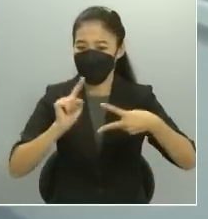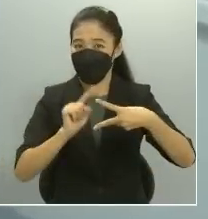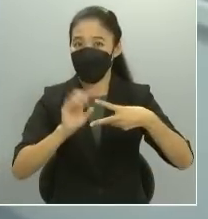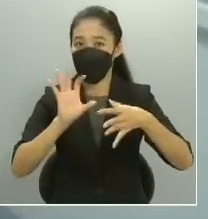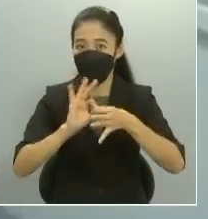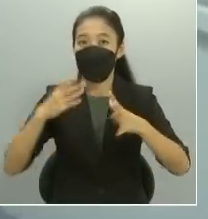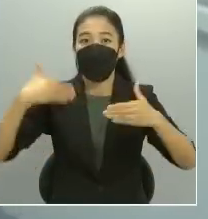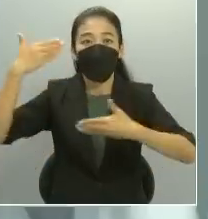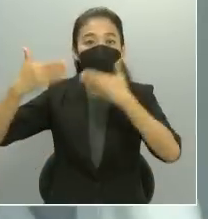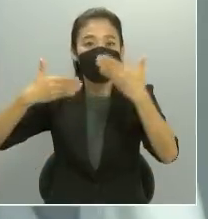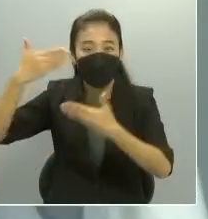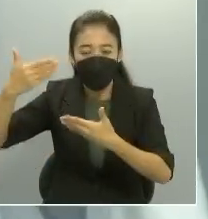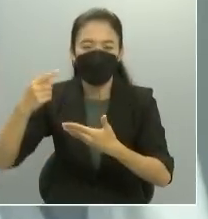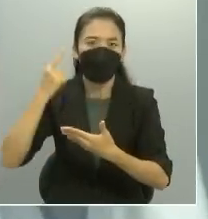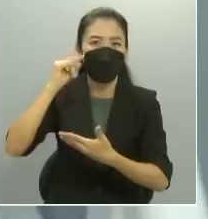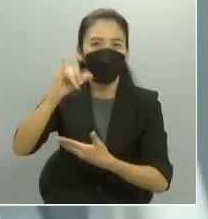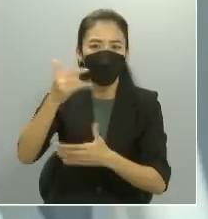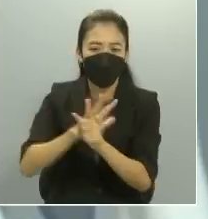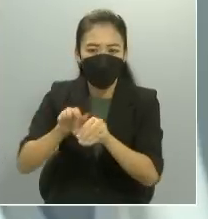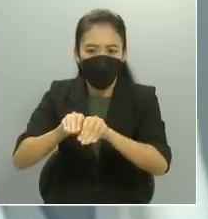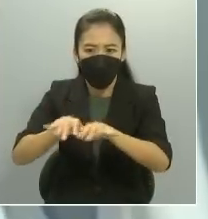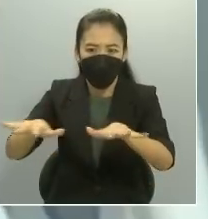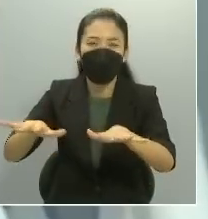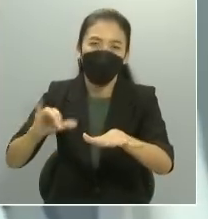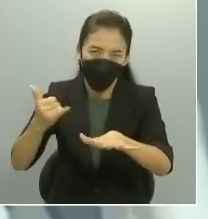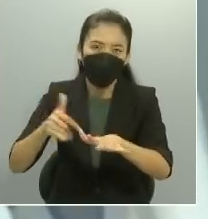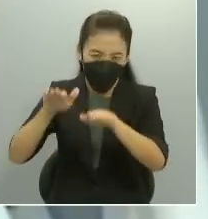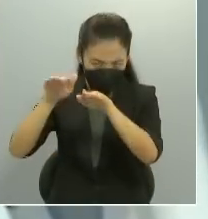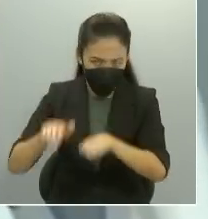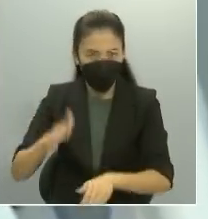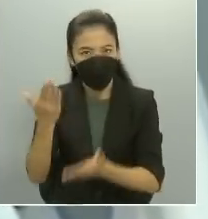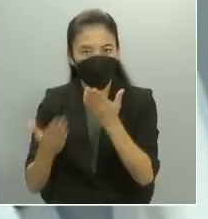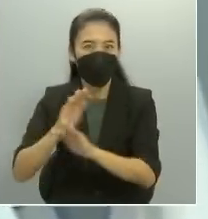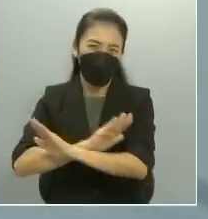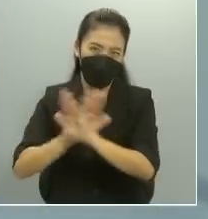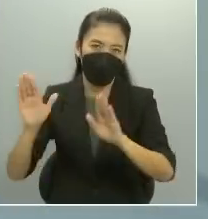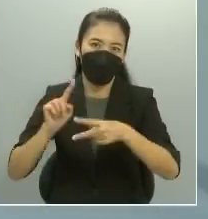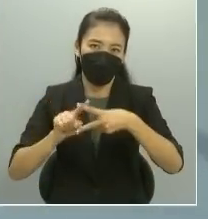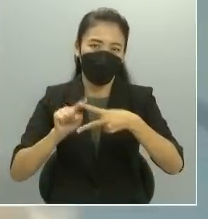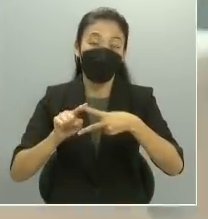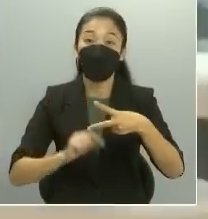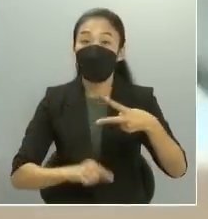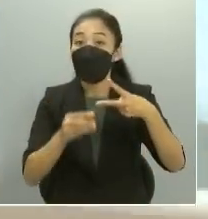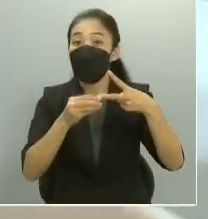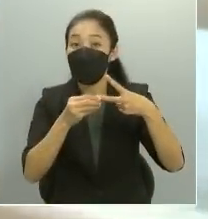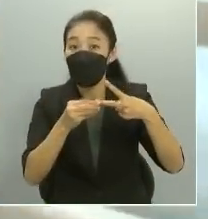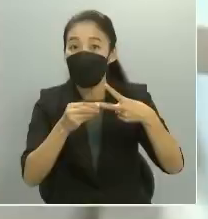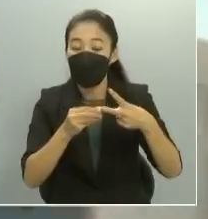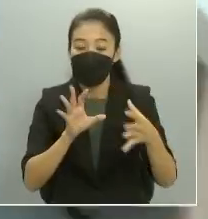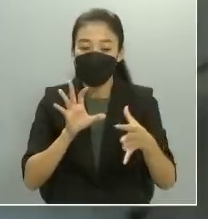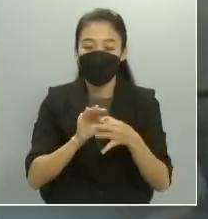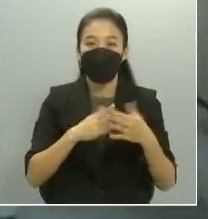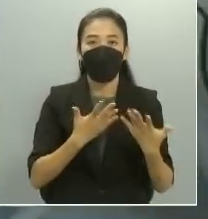กิจการที่จะให้เกิดความเสี่ยงในการติดเชื้อกับแพร่เชื้อข้อที่สองกรณีความพร้อมในการรักษาพยาบาล